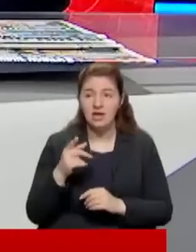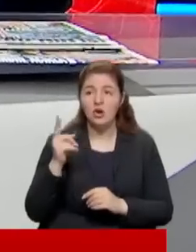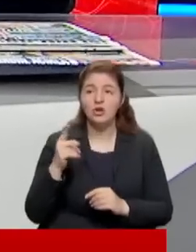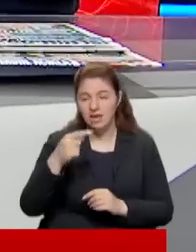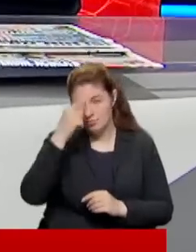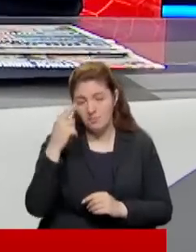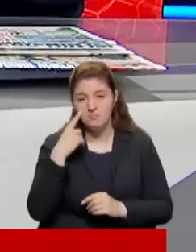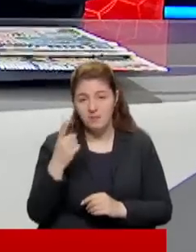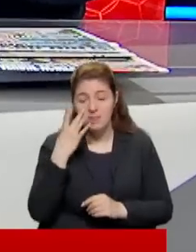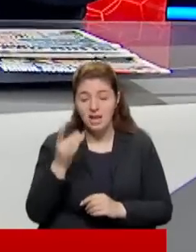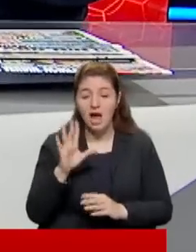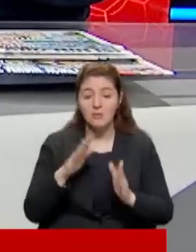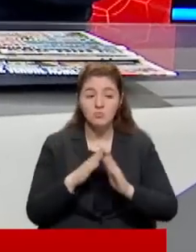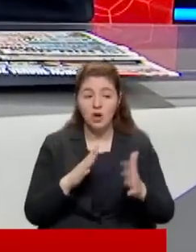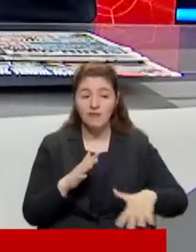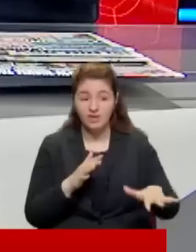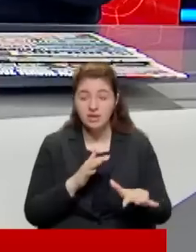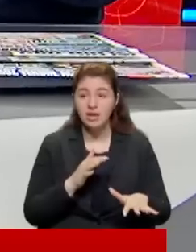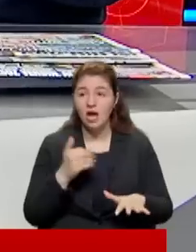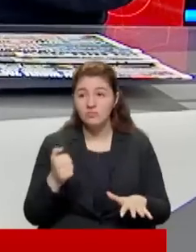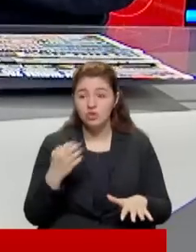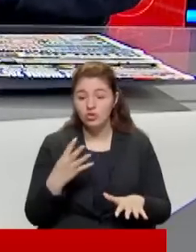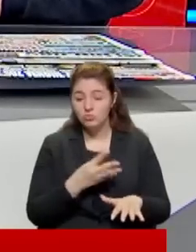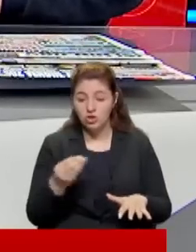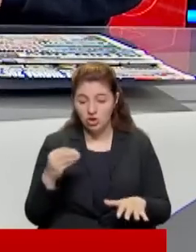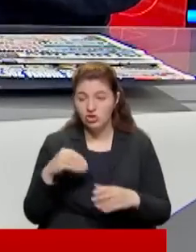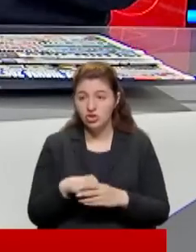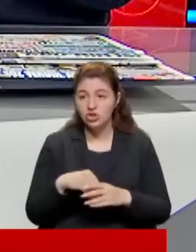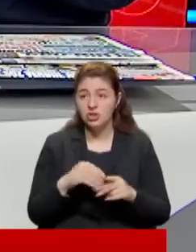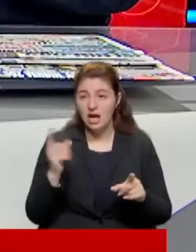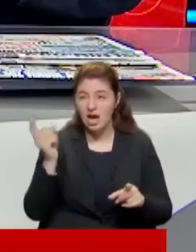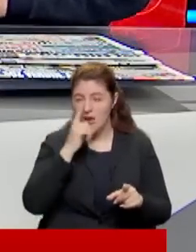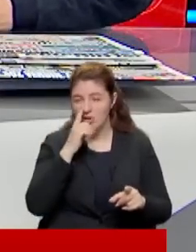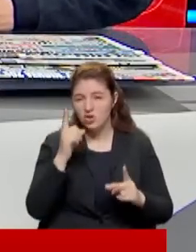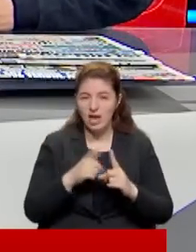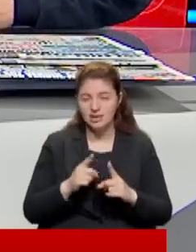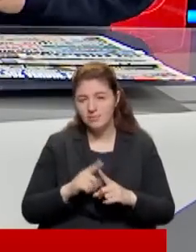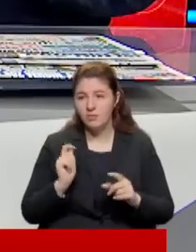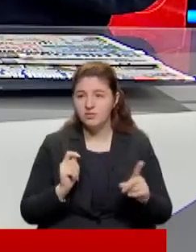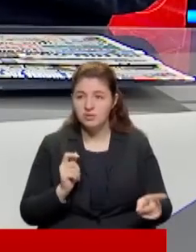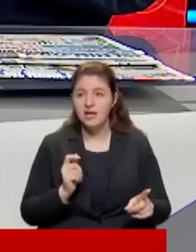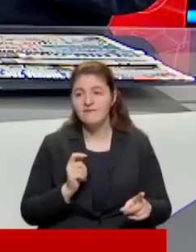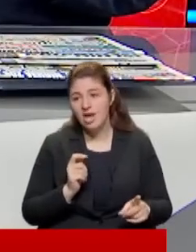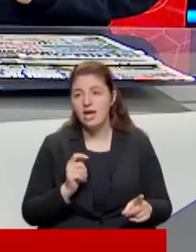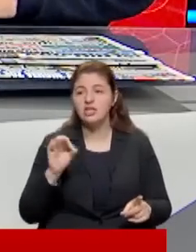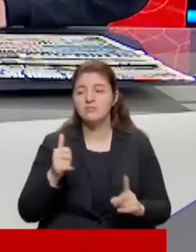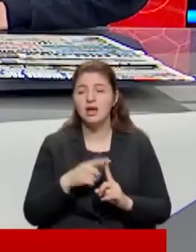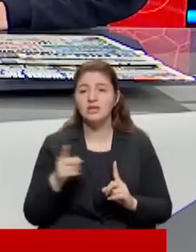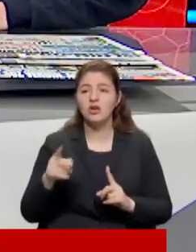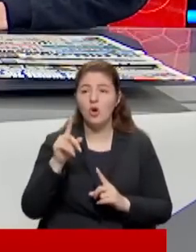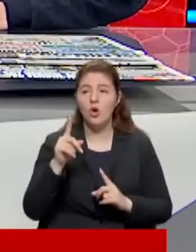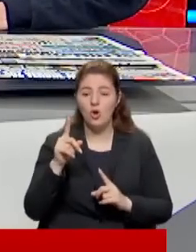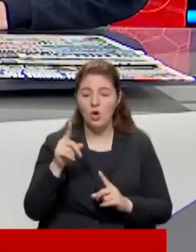belli. Ama muhalefetteki potansiyel, yani 64 milyon seçmen üzerinden kabaca hesap yaptığımızda ve şimdiye kadarki